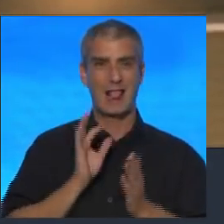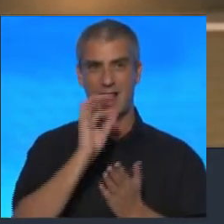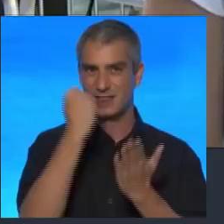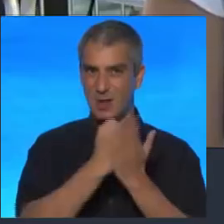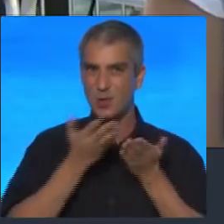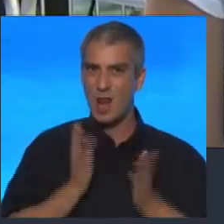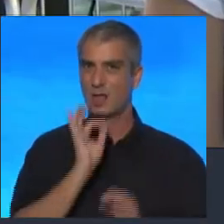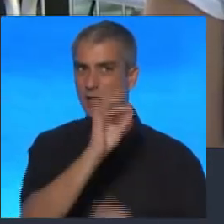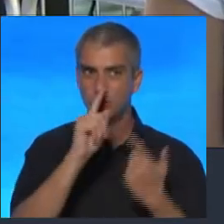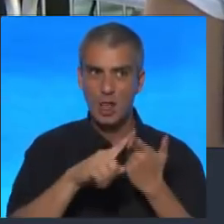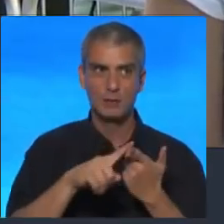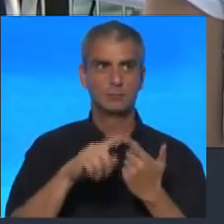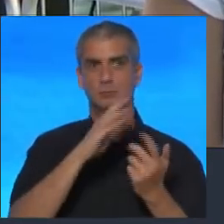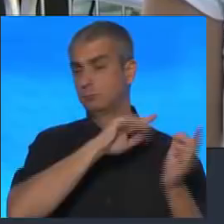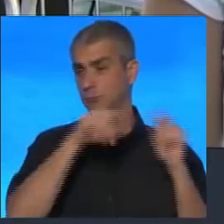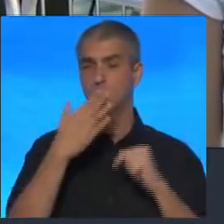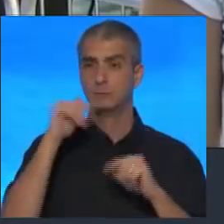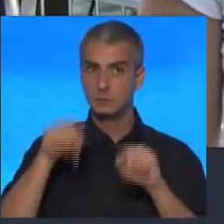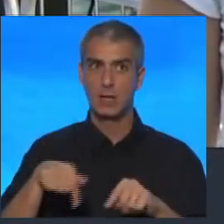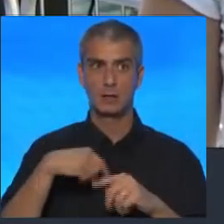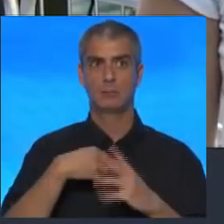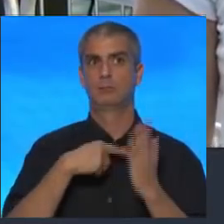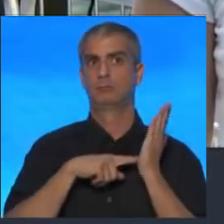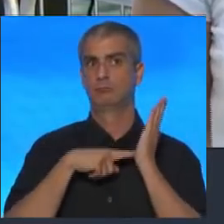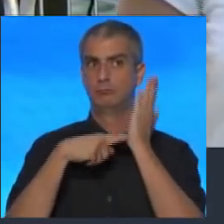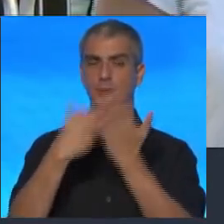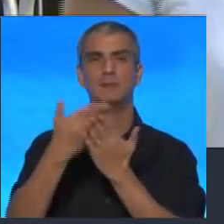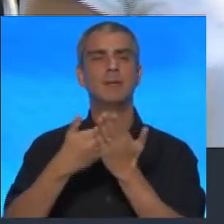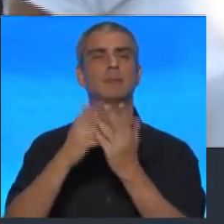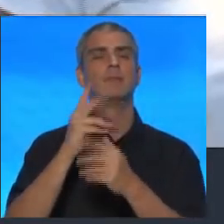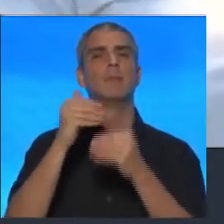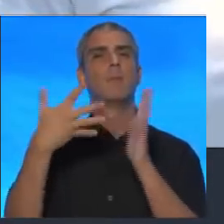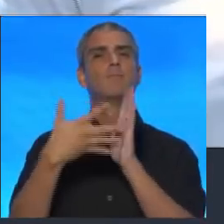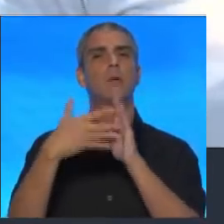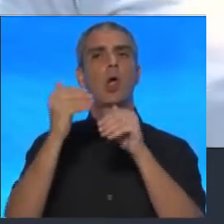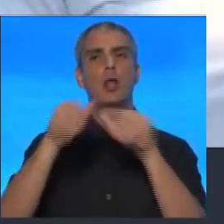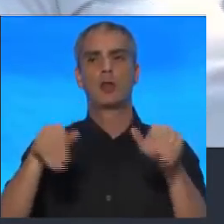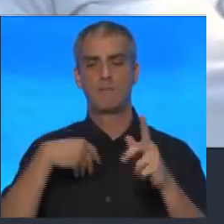свидетельство. Я приехала в Израиль, показала эти документы